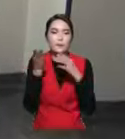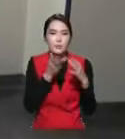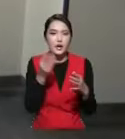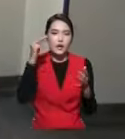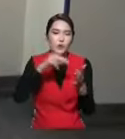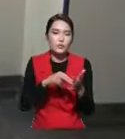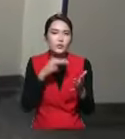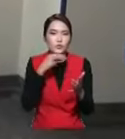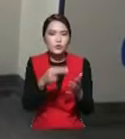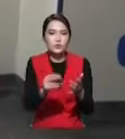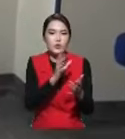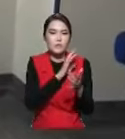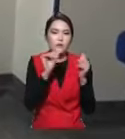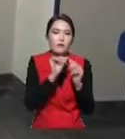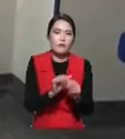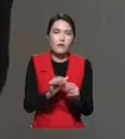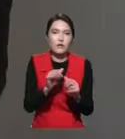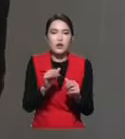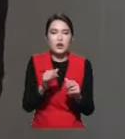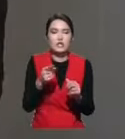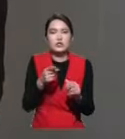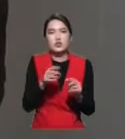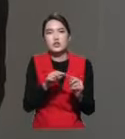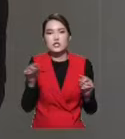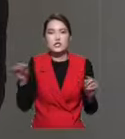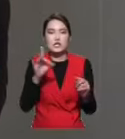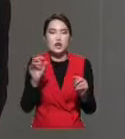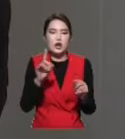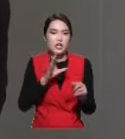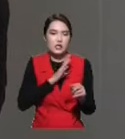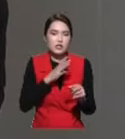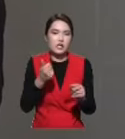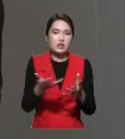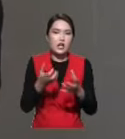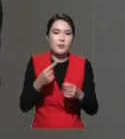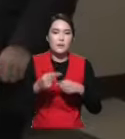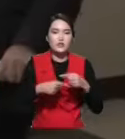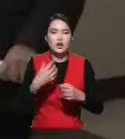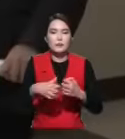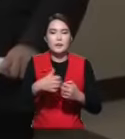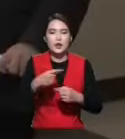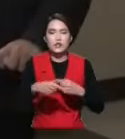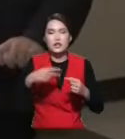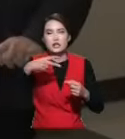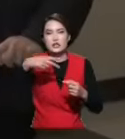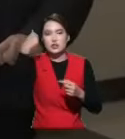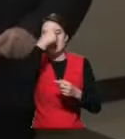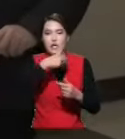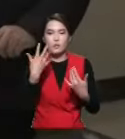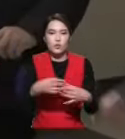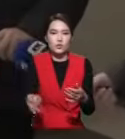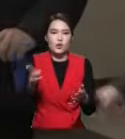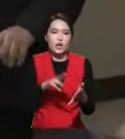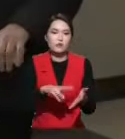1 квадратный метр в черновом варианте стоил 100 тысяч тенге. Ключи жильцы получили через посредников сразу в 2020-м и заехали.